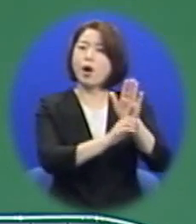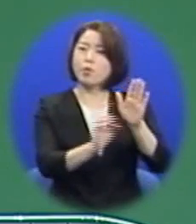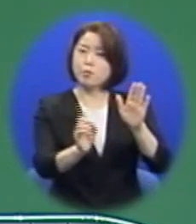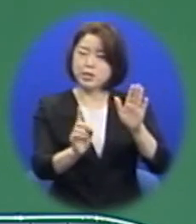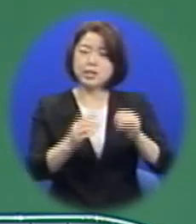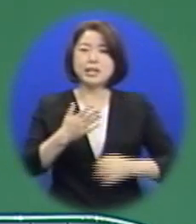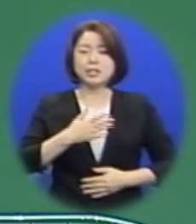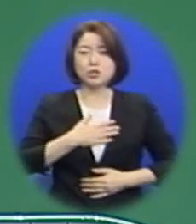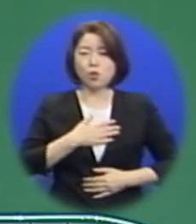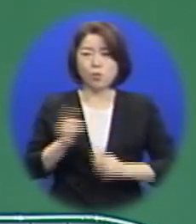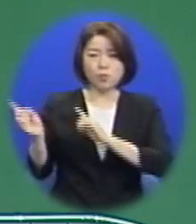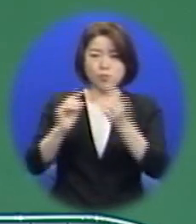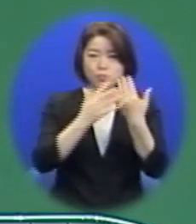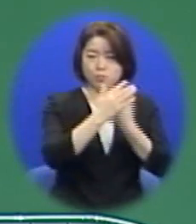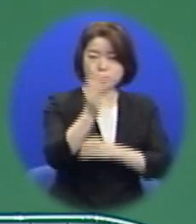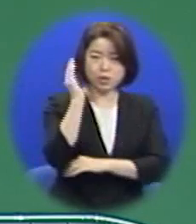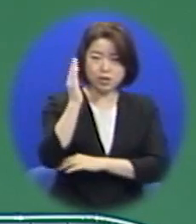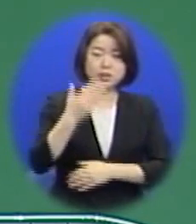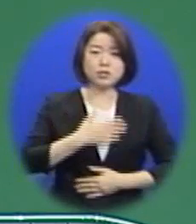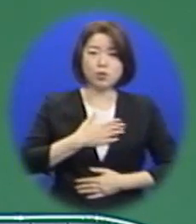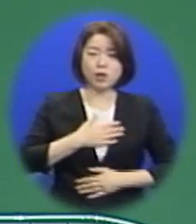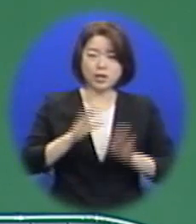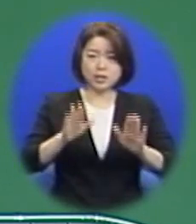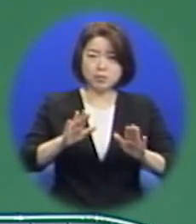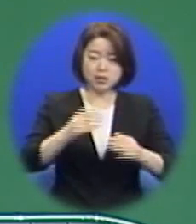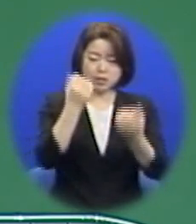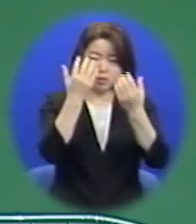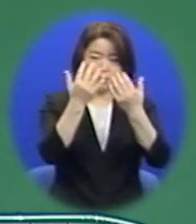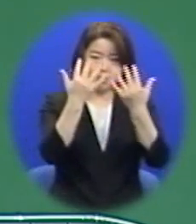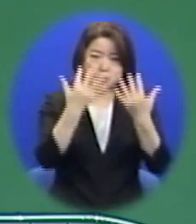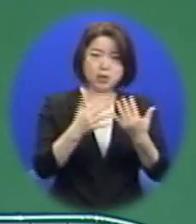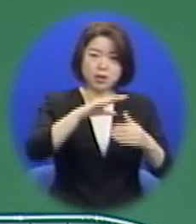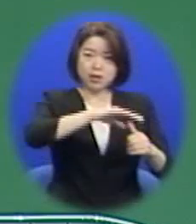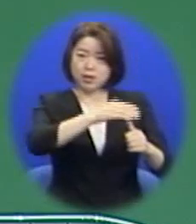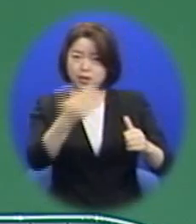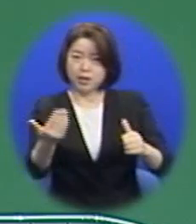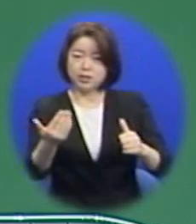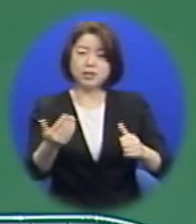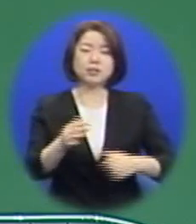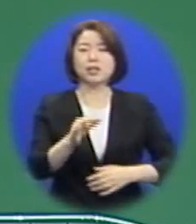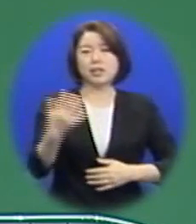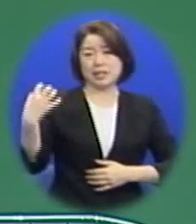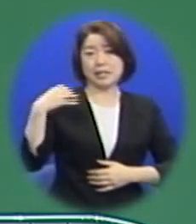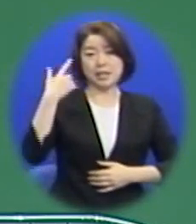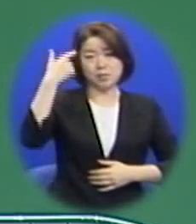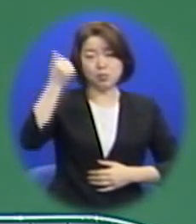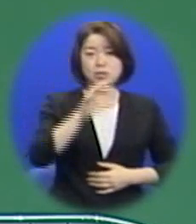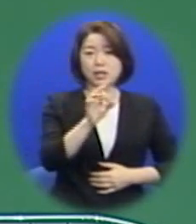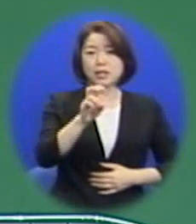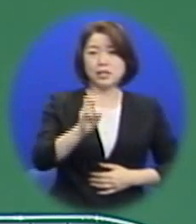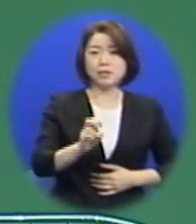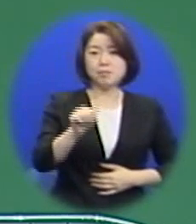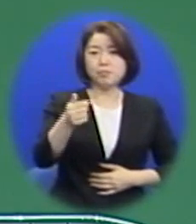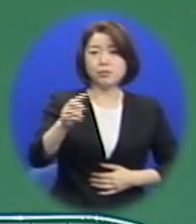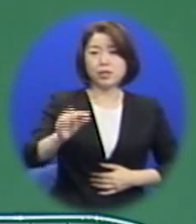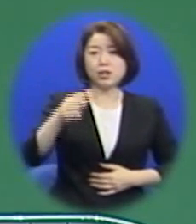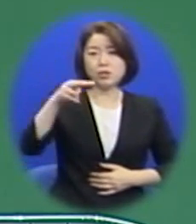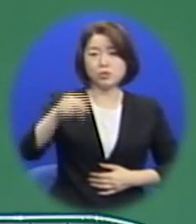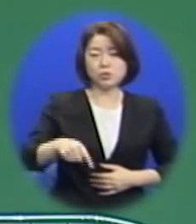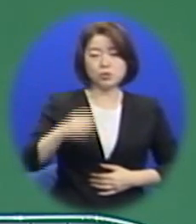부흥회 강사로 온 저와 이번에 석방되어 오신 임현수 목사님, 담임 목사님 이제 로비에 서 계실